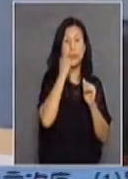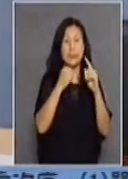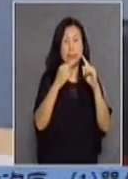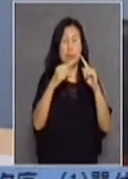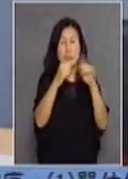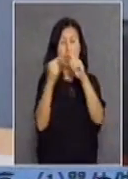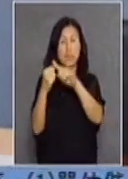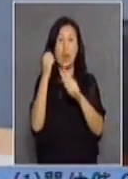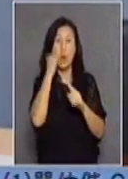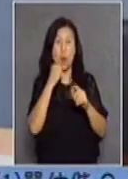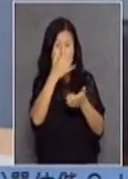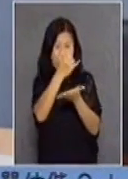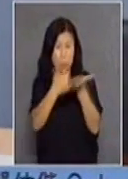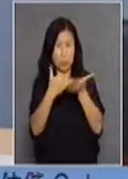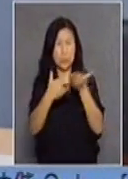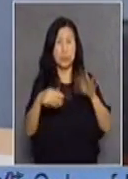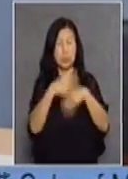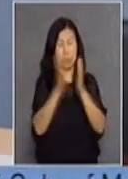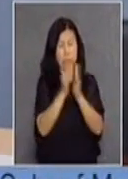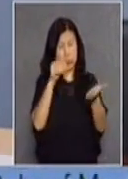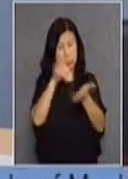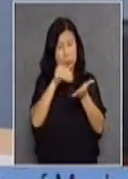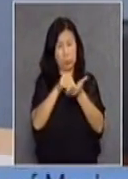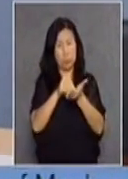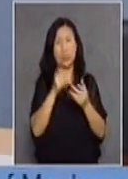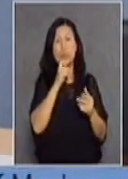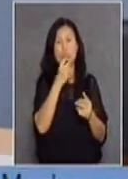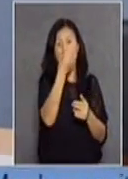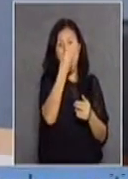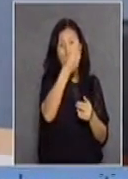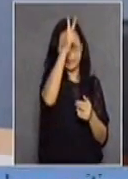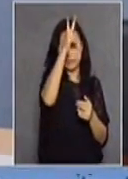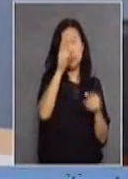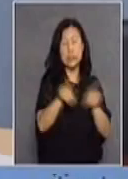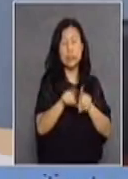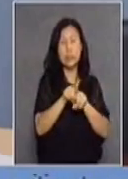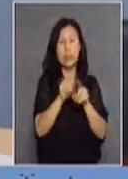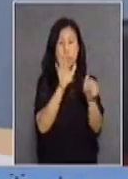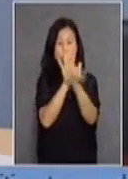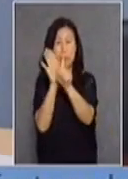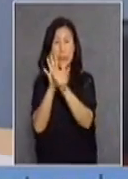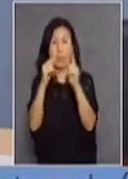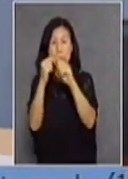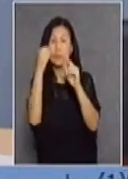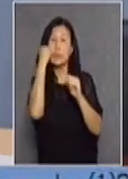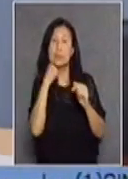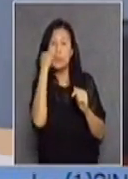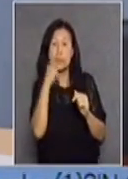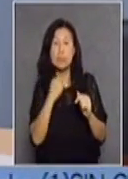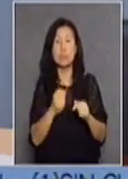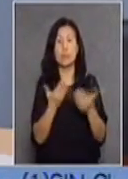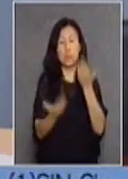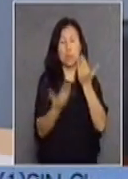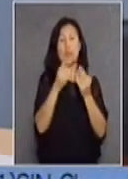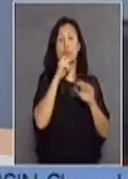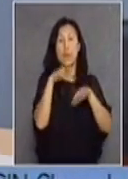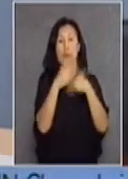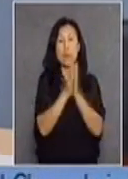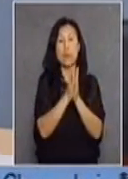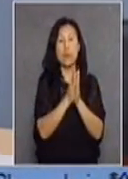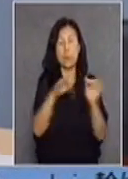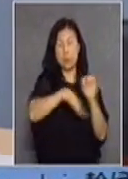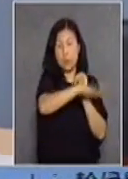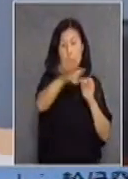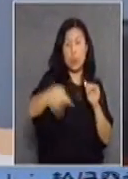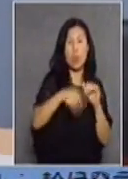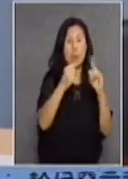可立竿見影地展示特區政府對解決人口老化和全民